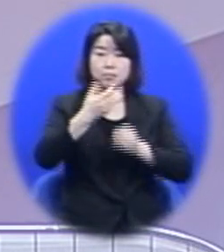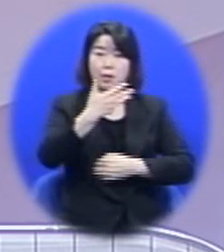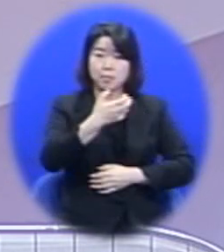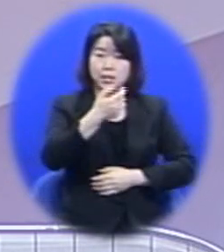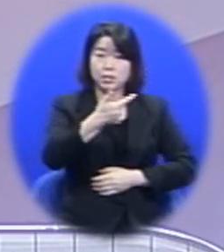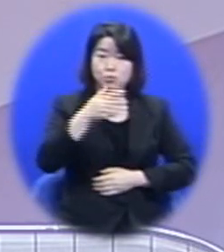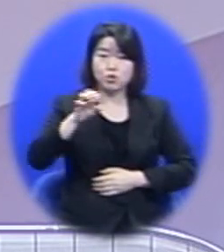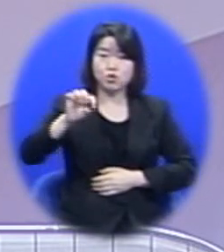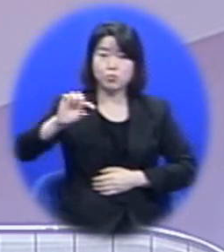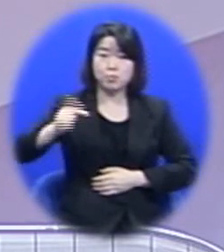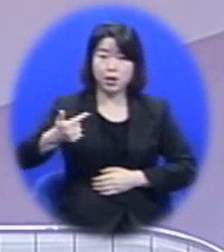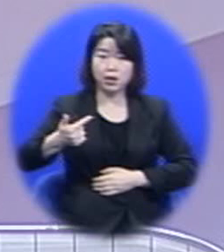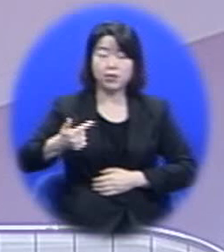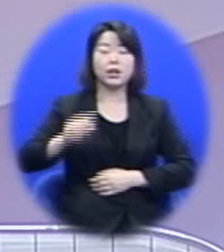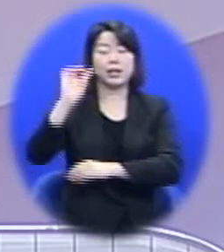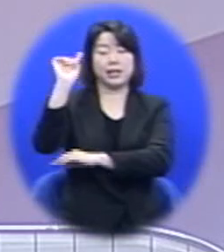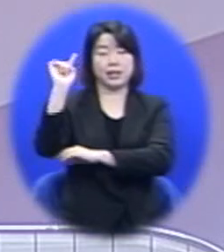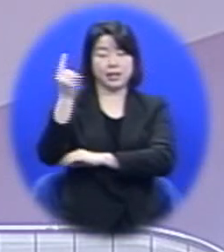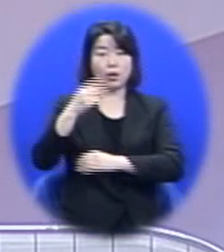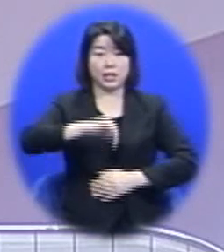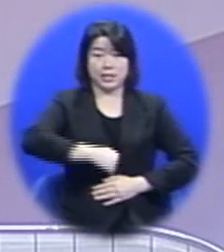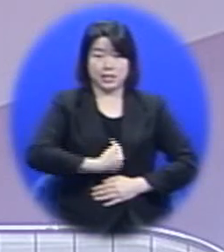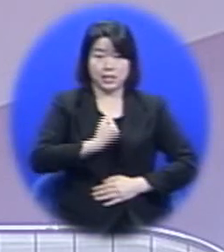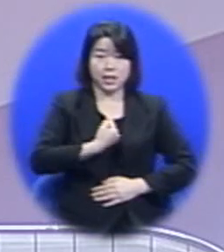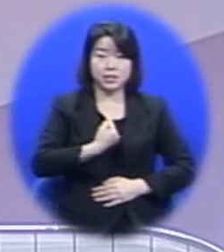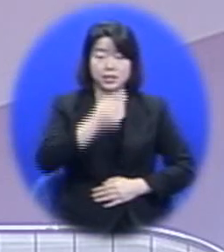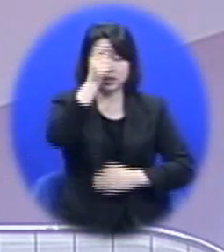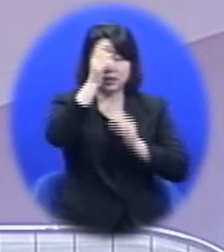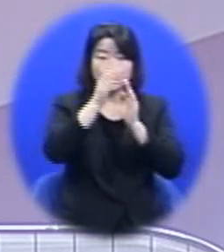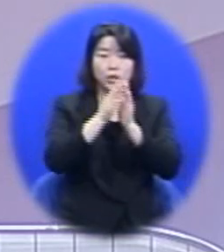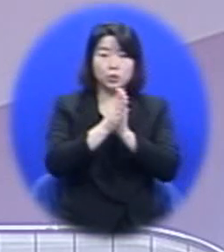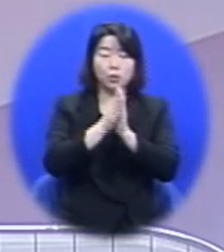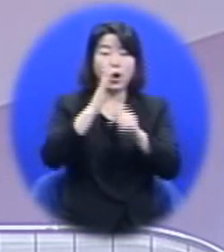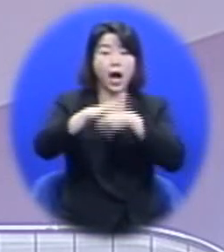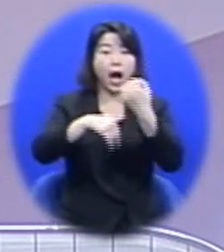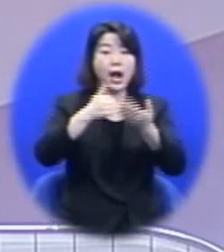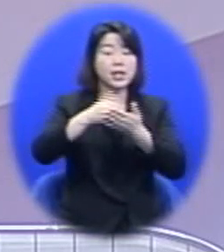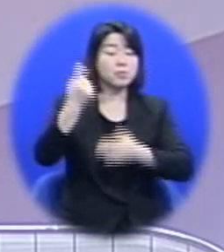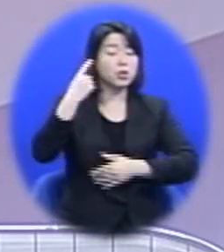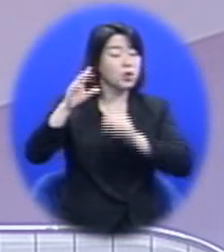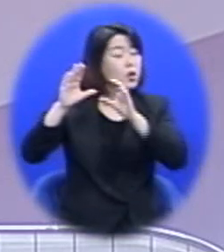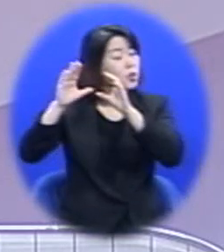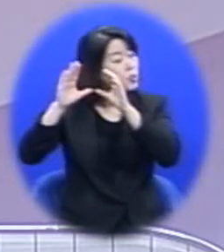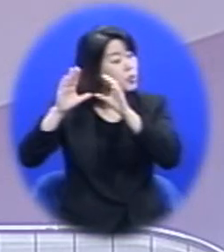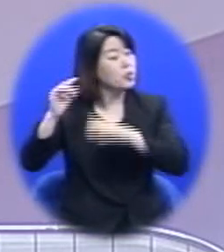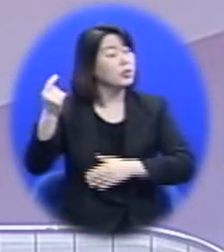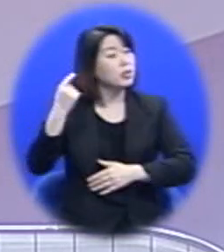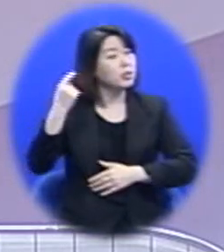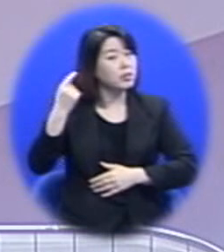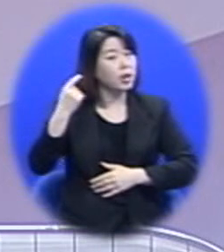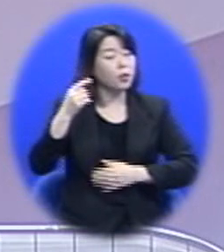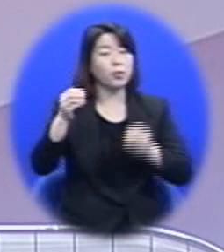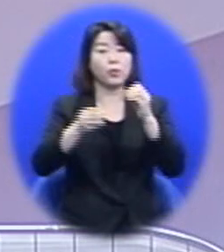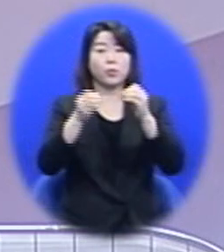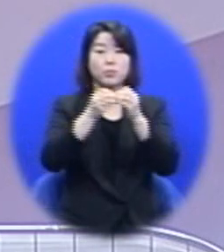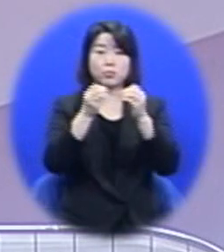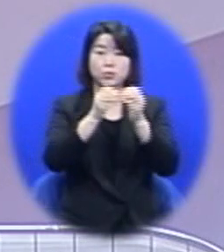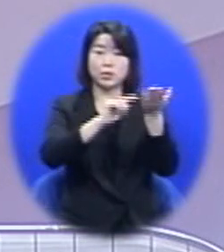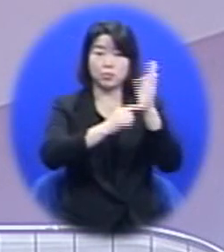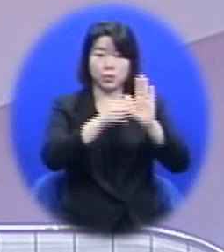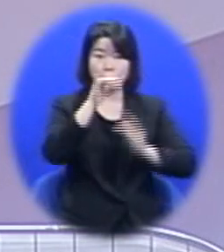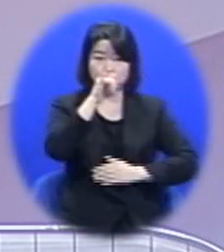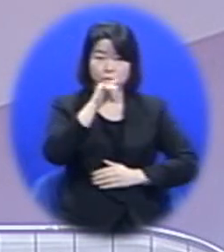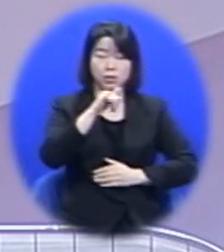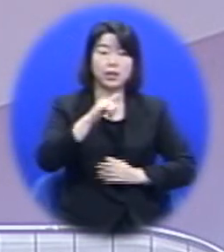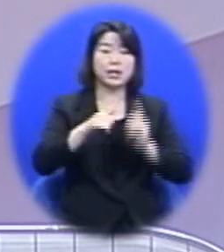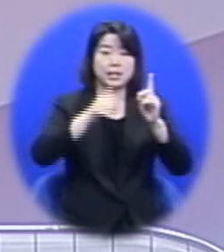86편에 다윗은 자신의 기도를 하나님이 귀를 기울여 들으신다고 이런 표현을 했습니다. 1절에 보면